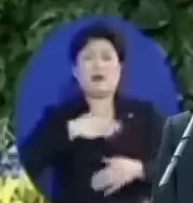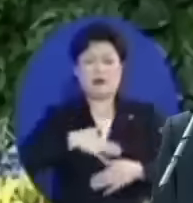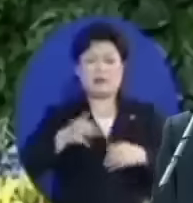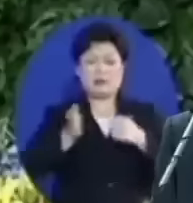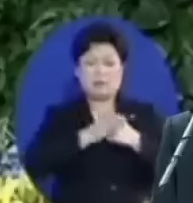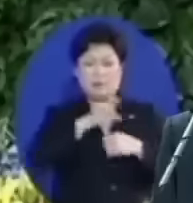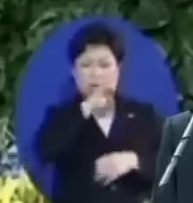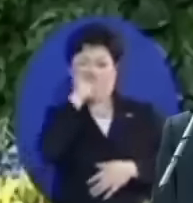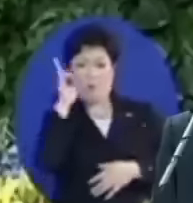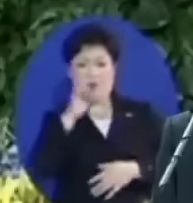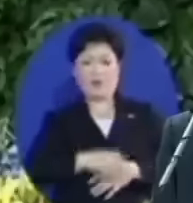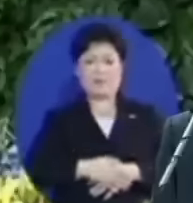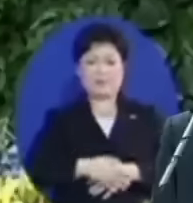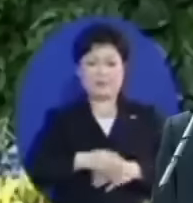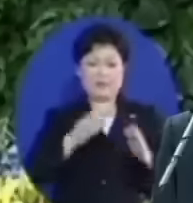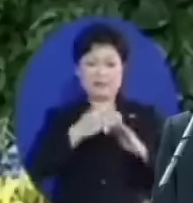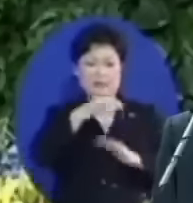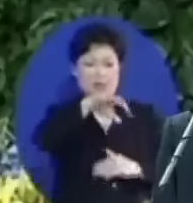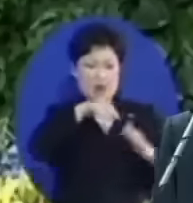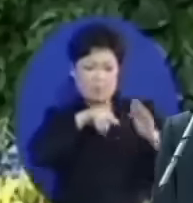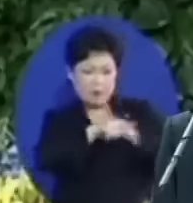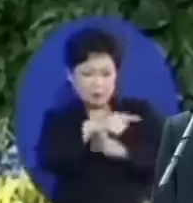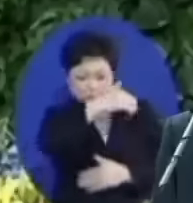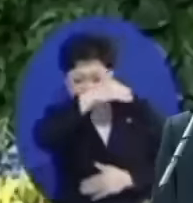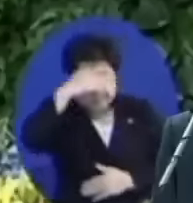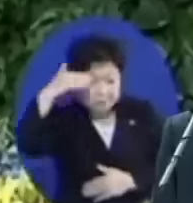오후에 그 지역을 방문하는데